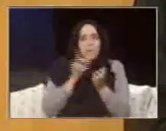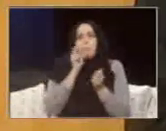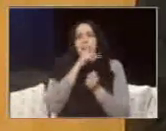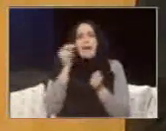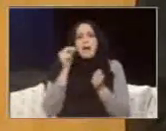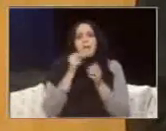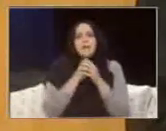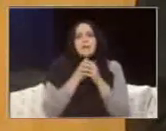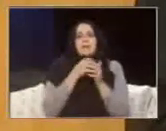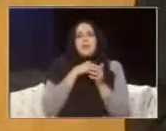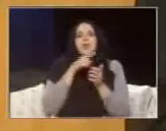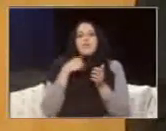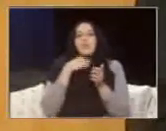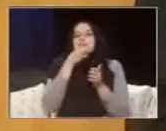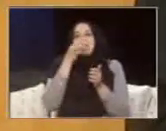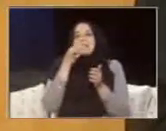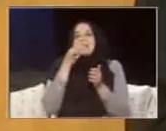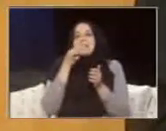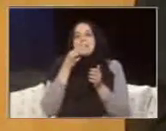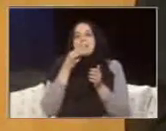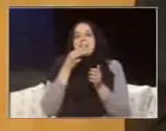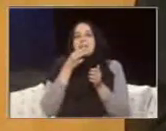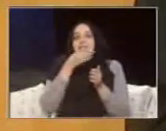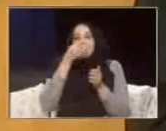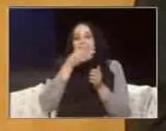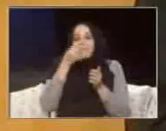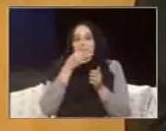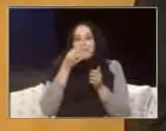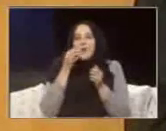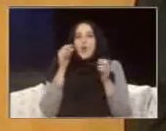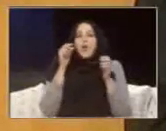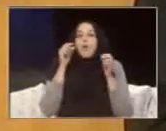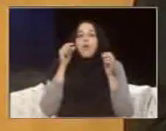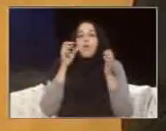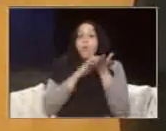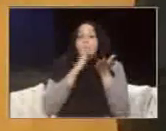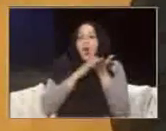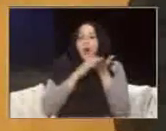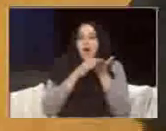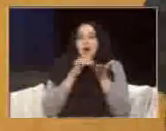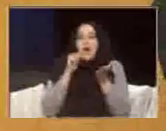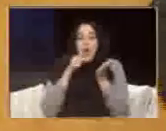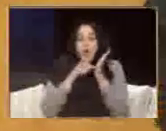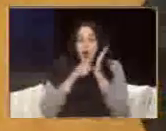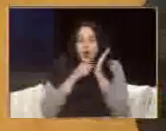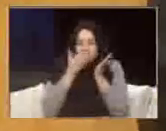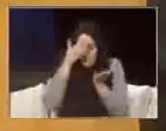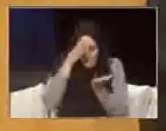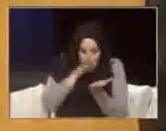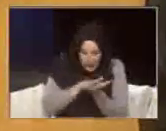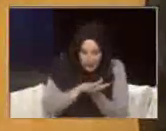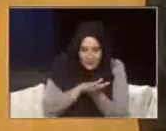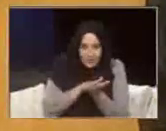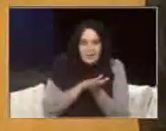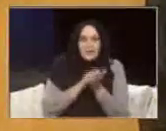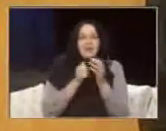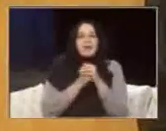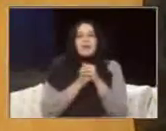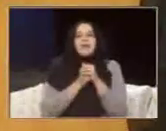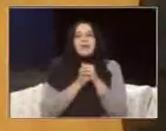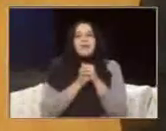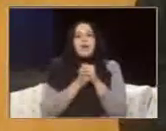نحن كره لنا القراءة، قراءة القرآن الكريم في ركوعنا، وحبب للنبي عليه الصلاة والسلام في